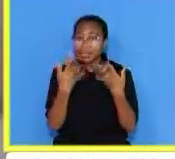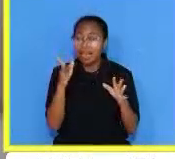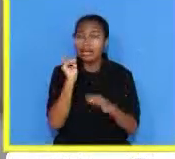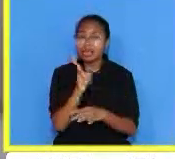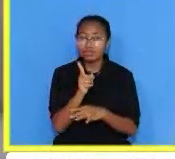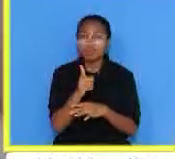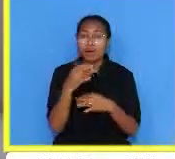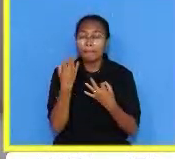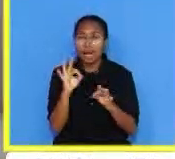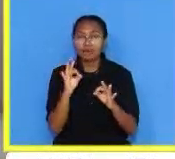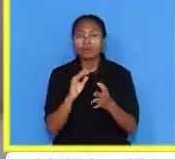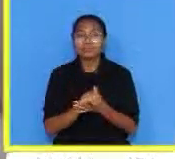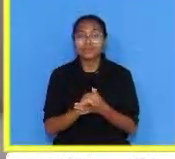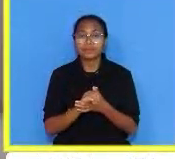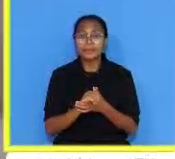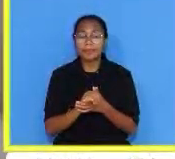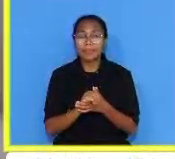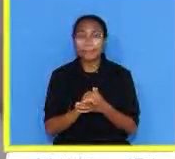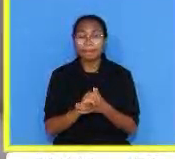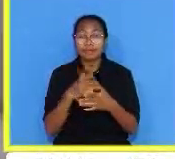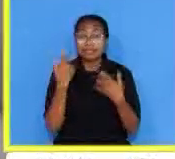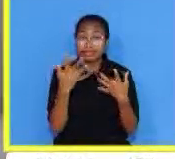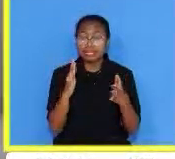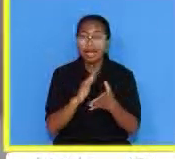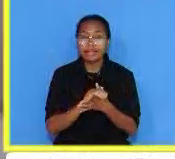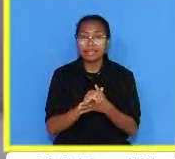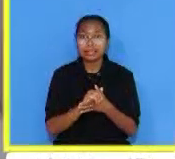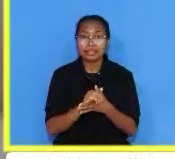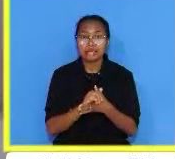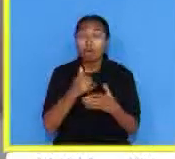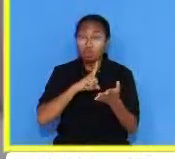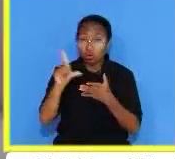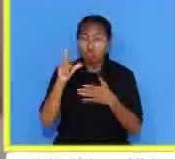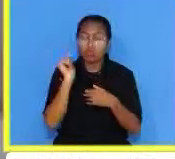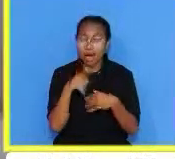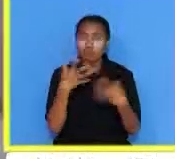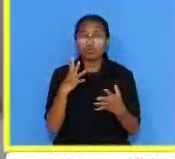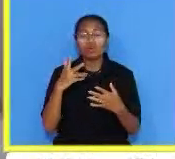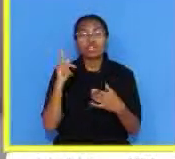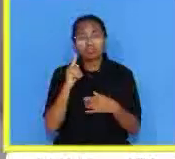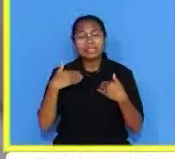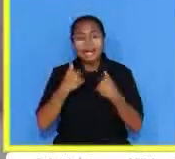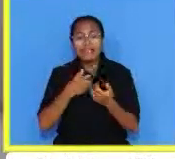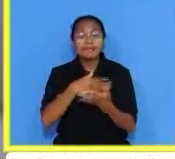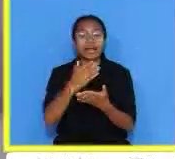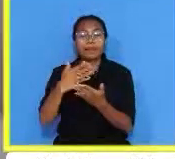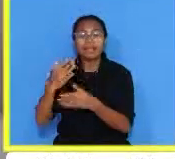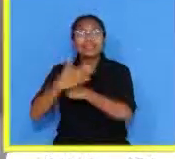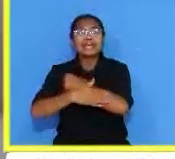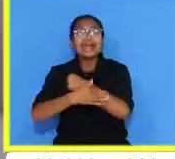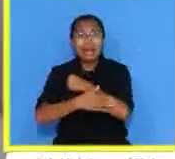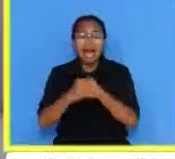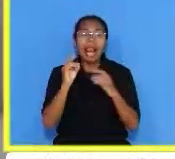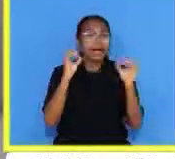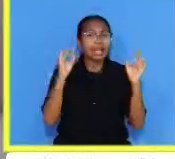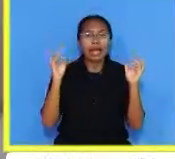itu baru setelah lulus baru itu bisa didistribusi ke negara-negara lain.